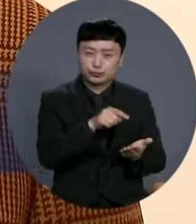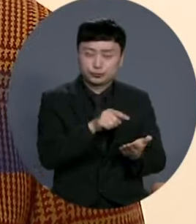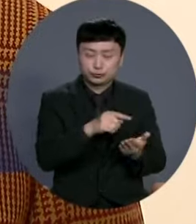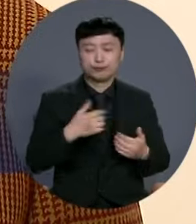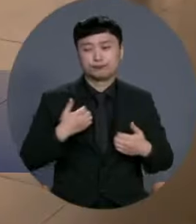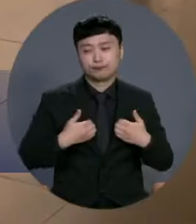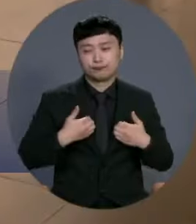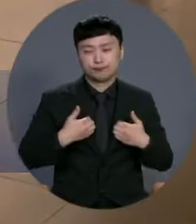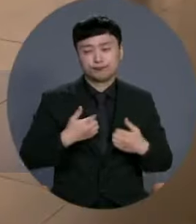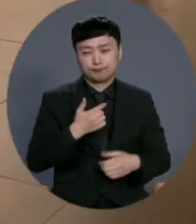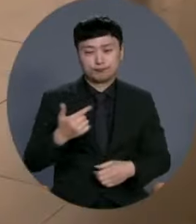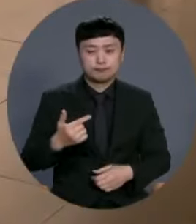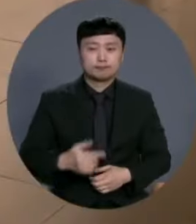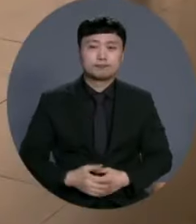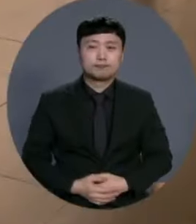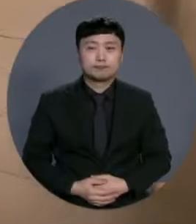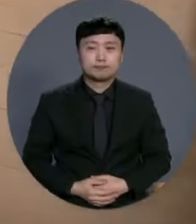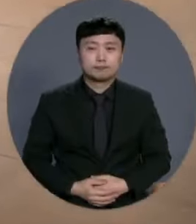매우 기쁩니다.